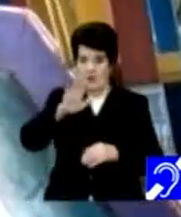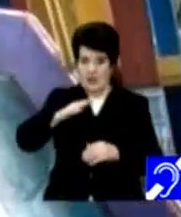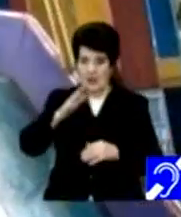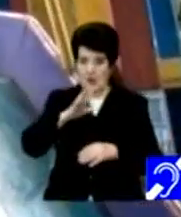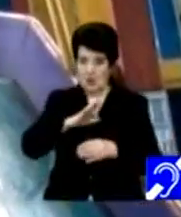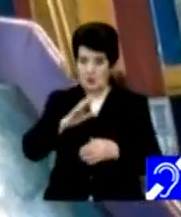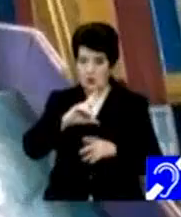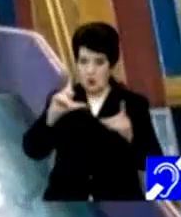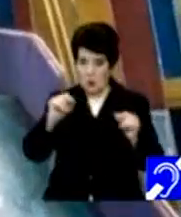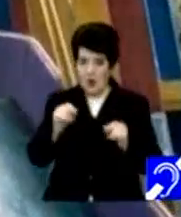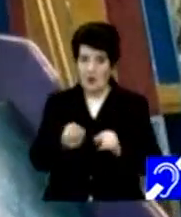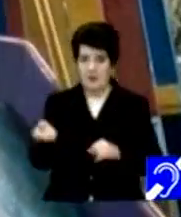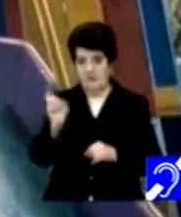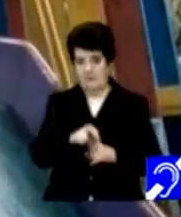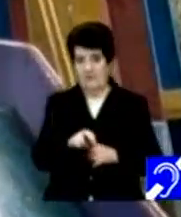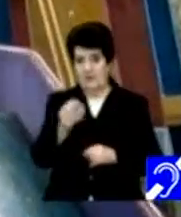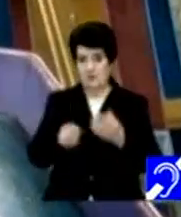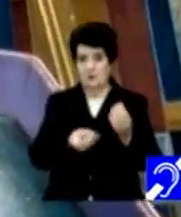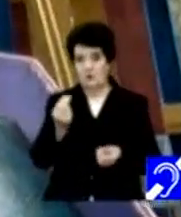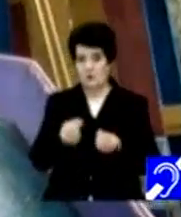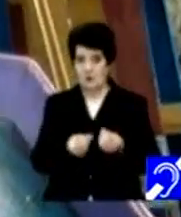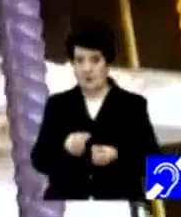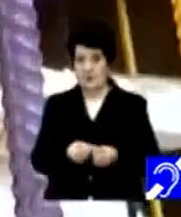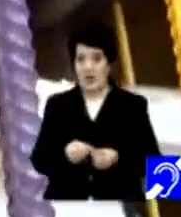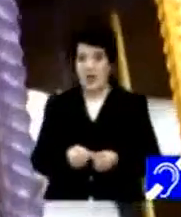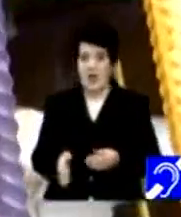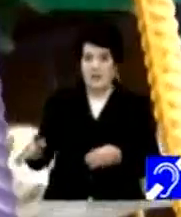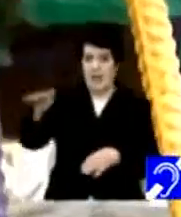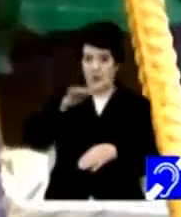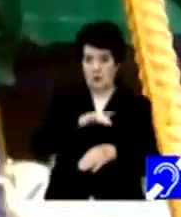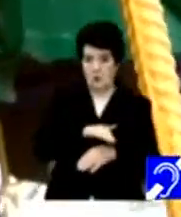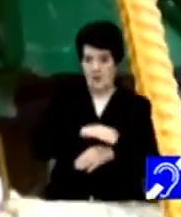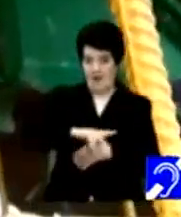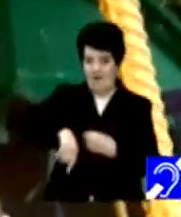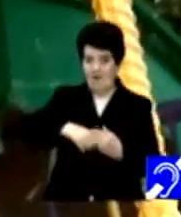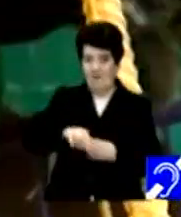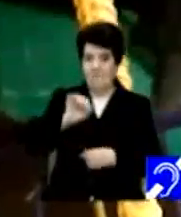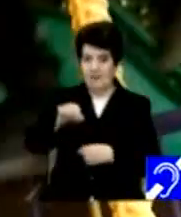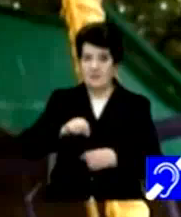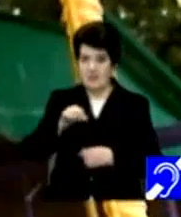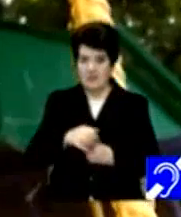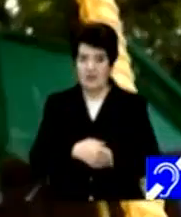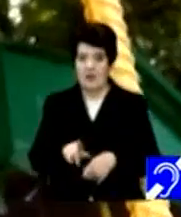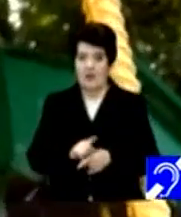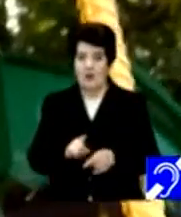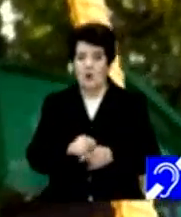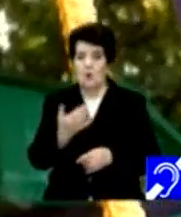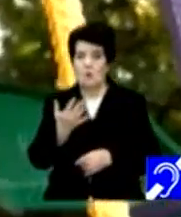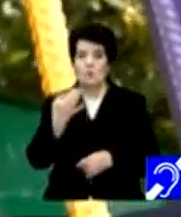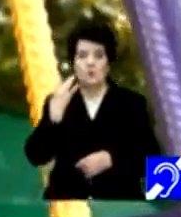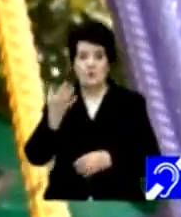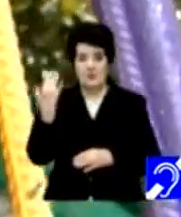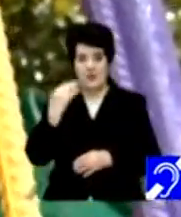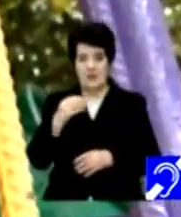adună zeci de copii care se joacă la propriu deasupra fântânii. Se pare că în momentul montării toboganului, cu mulți ani în urmă, cineva